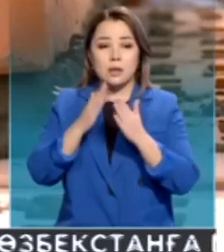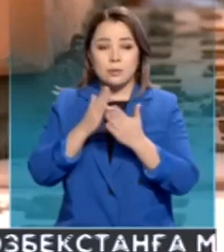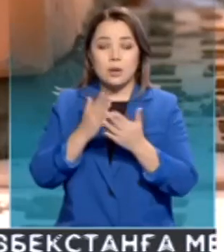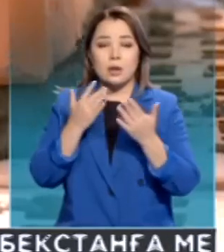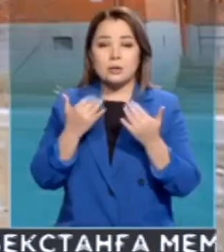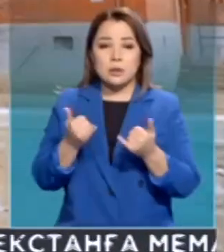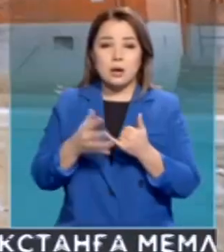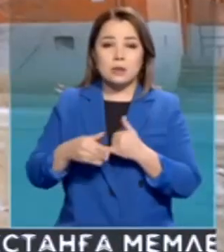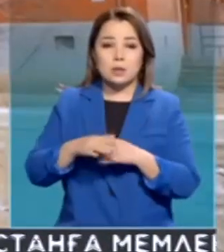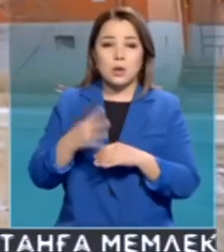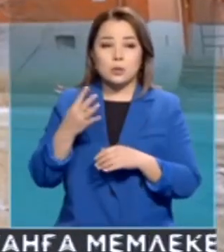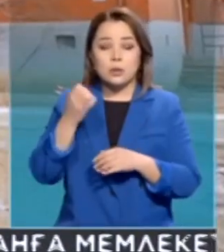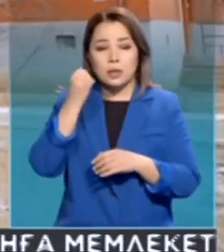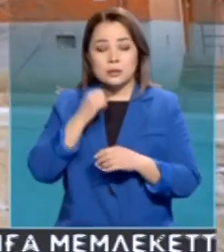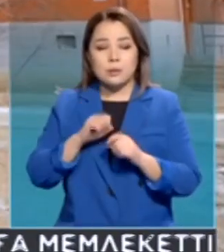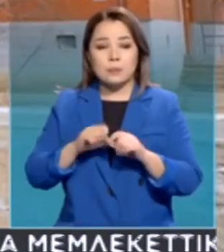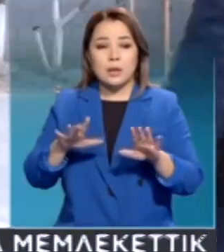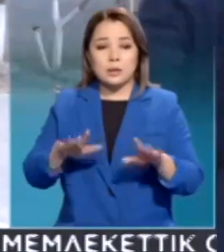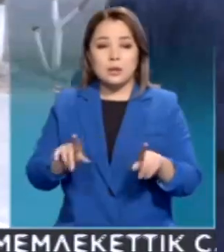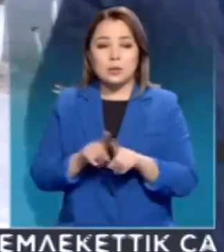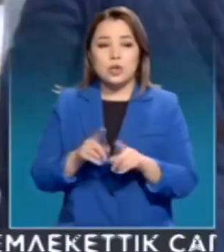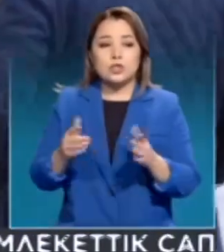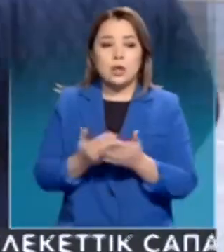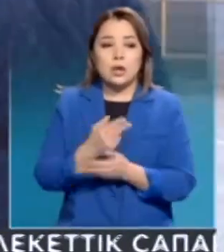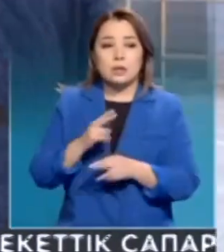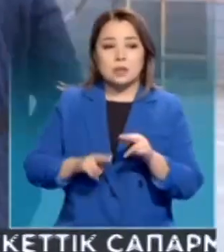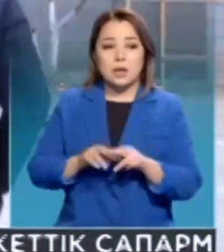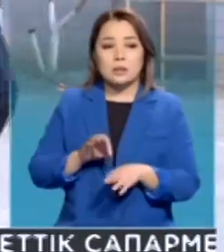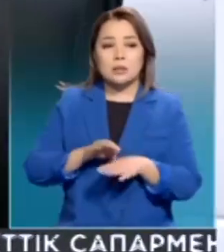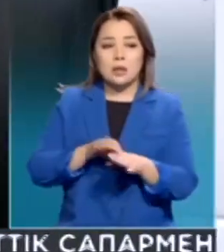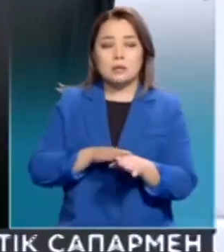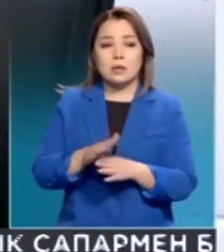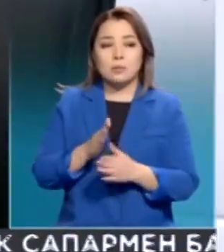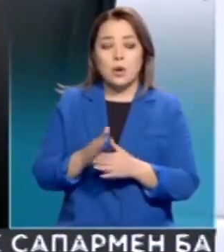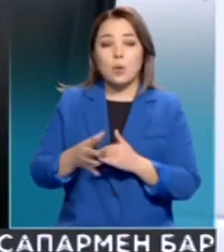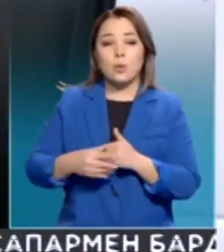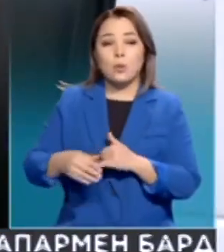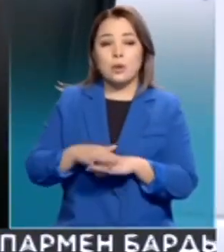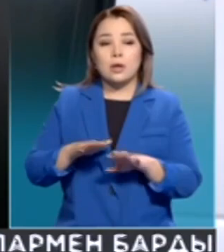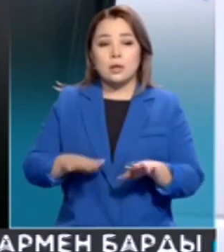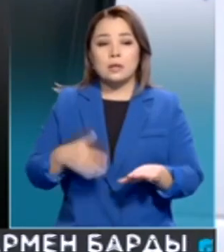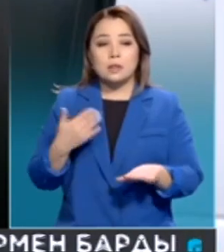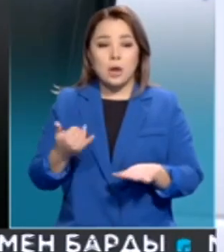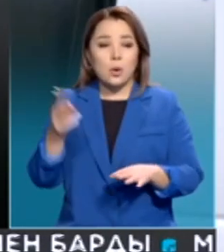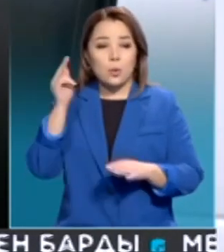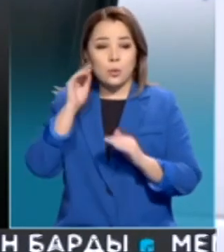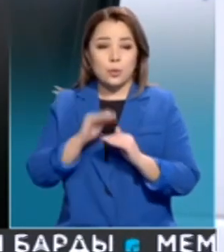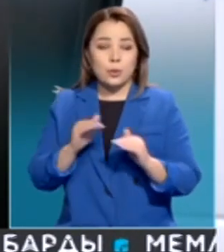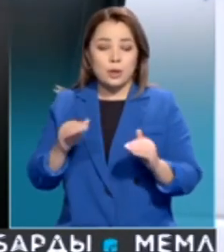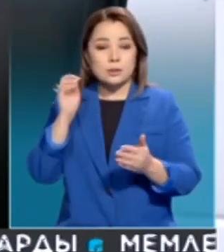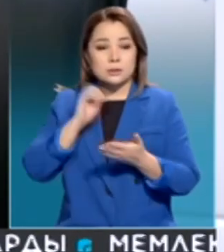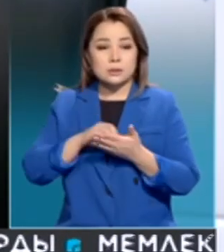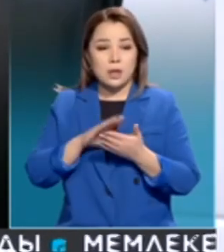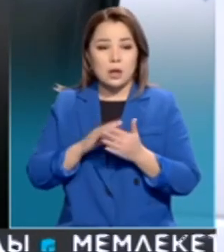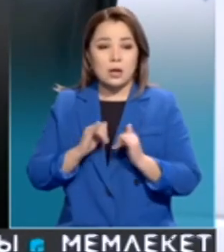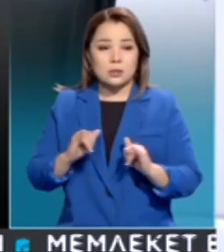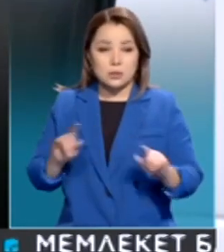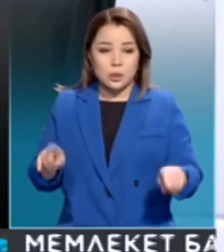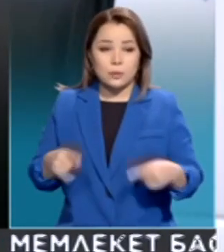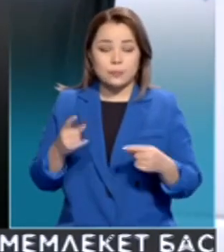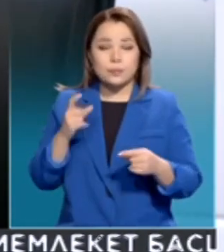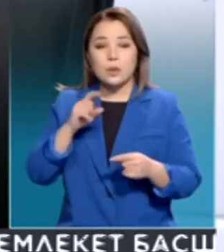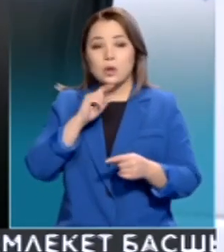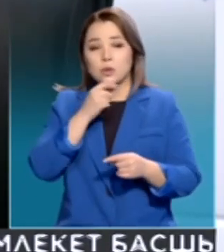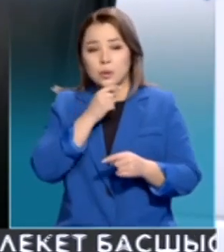Әсіресе аймақтағы 4 апатты мектептің орнына жаңасы салынды. Өңірде оқушылардың санының өсуі динамикасы мен